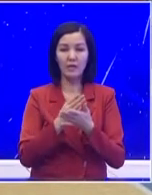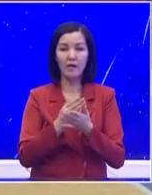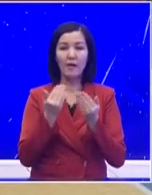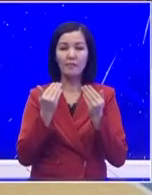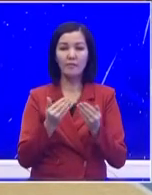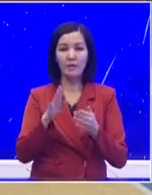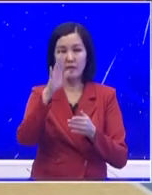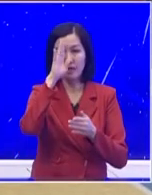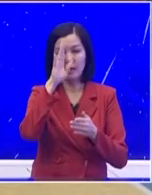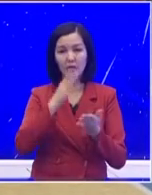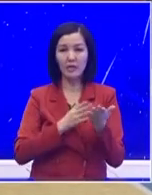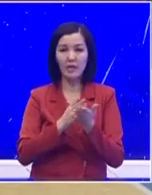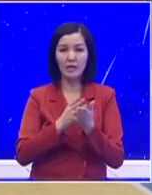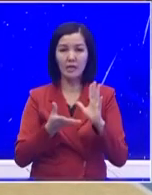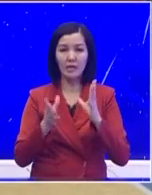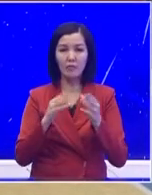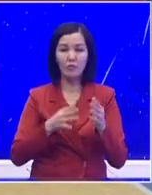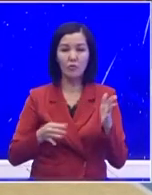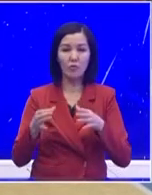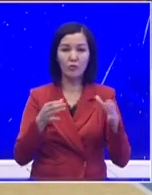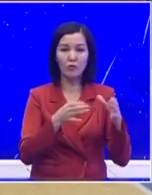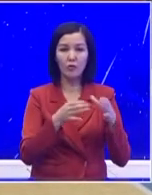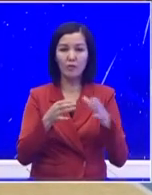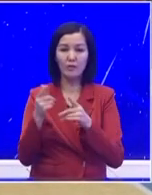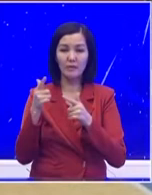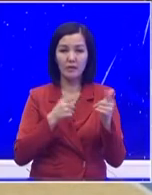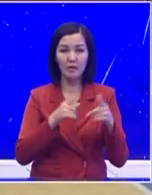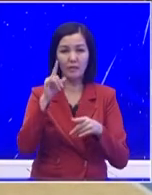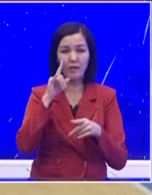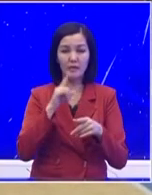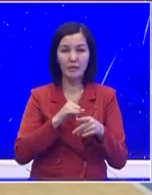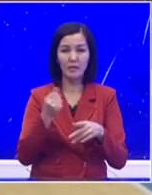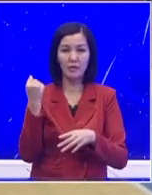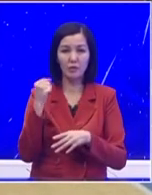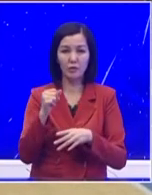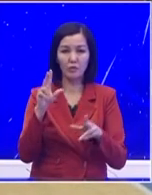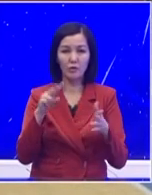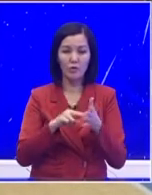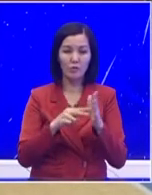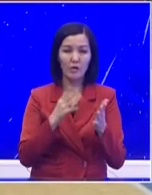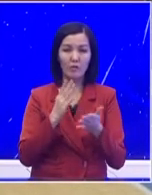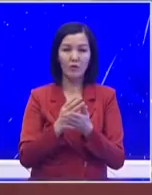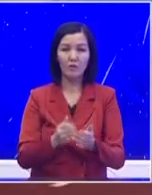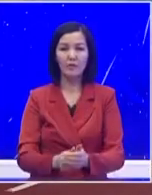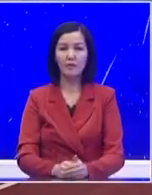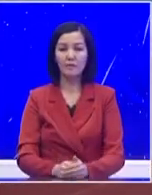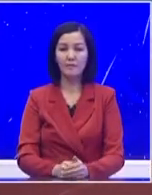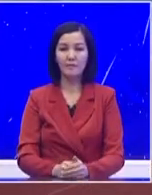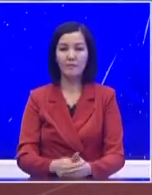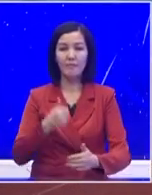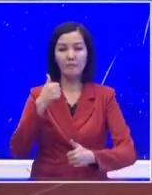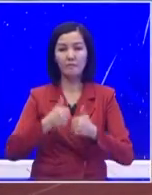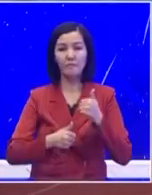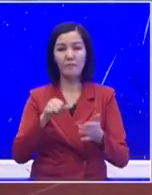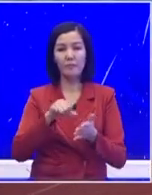біз ерлер мен ардагерлер бойынша облыс құрамасын жасақтап, ел біріншілігінде жүлделі орын алуды жоспарлап отырмыз. Жарысқа